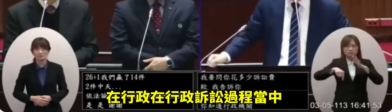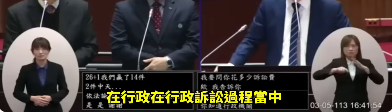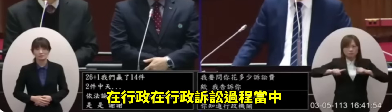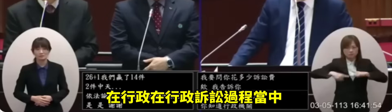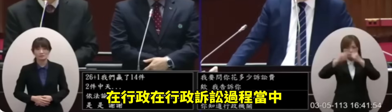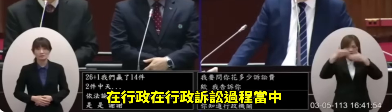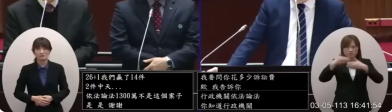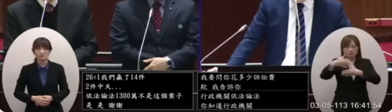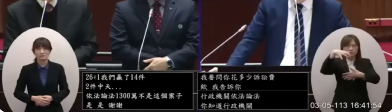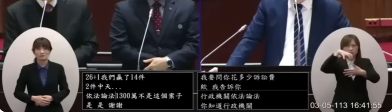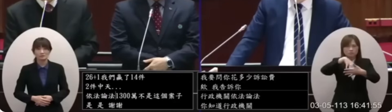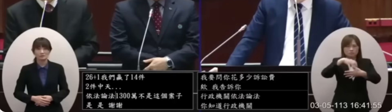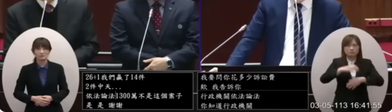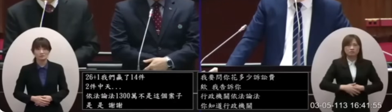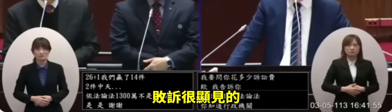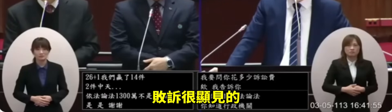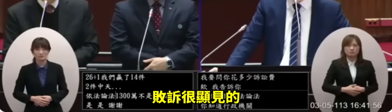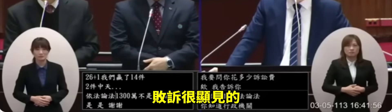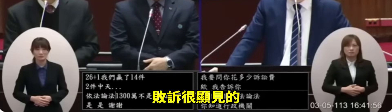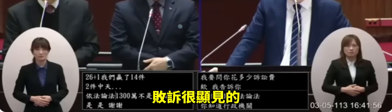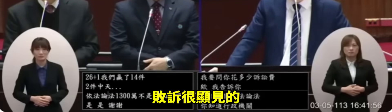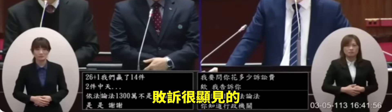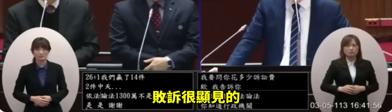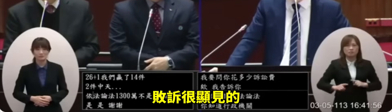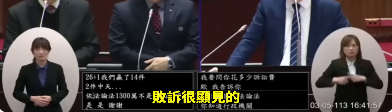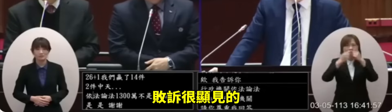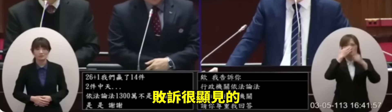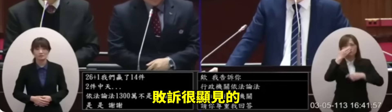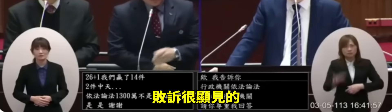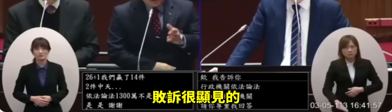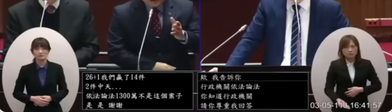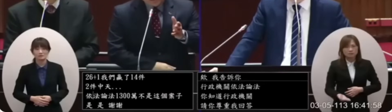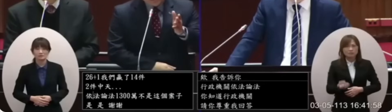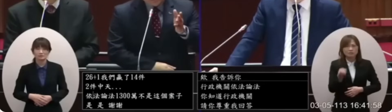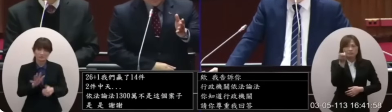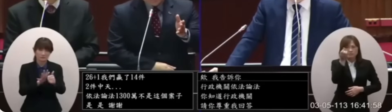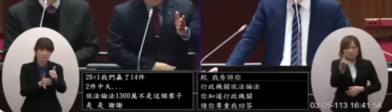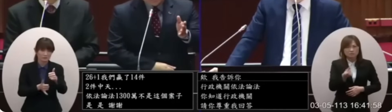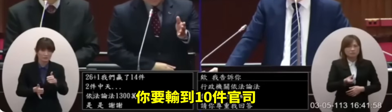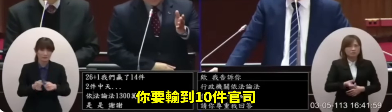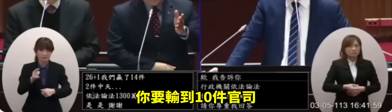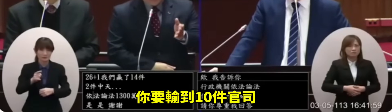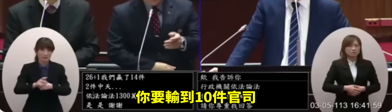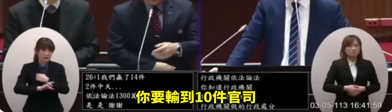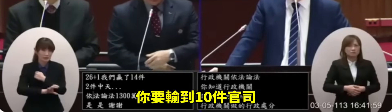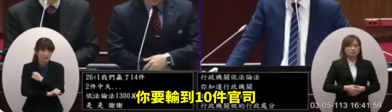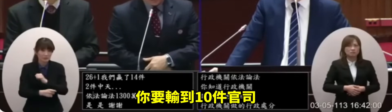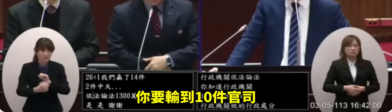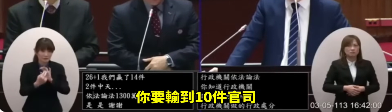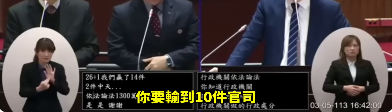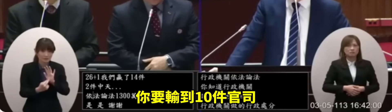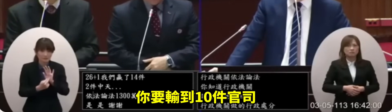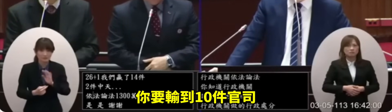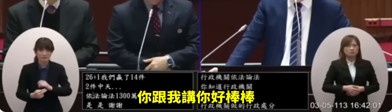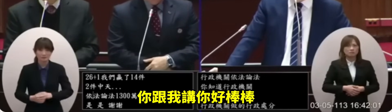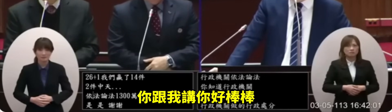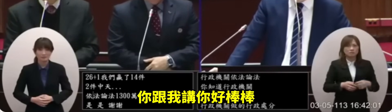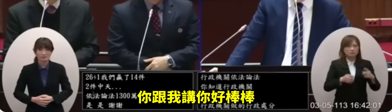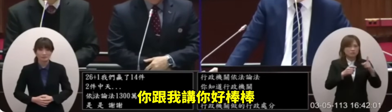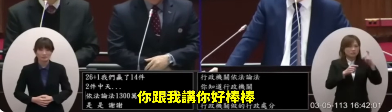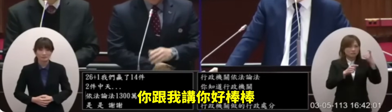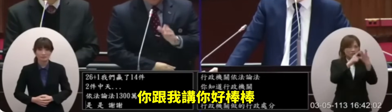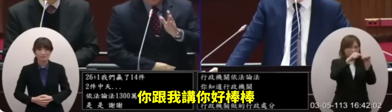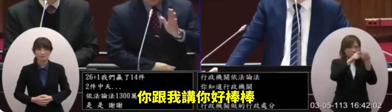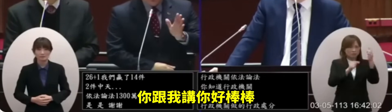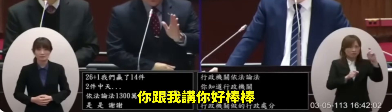在行政诉讼过程当中，败诉是很显见的。 委员，你基本上来 你要输到10件官司，你跟我